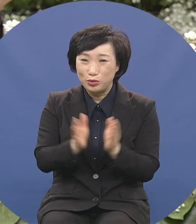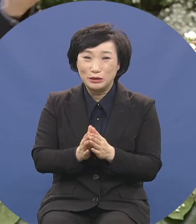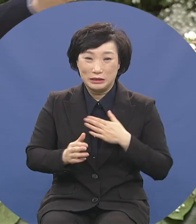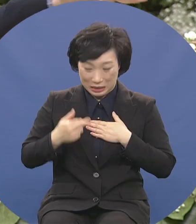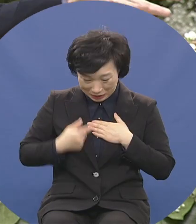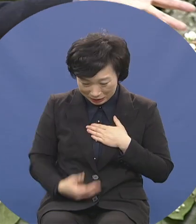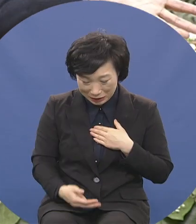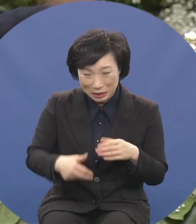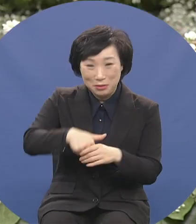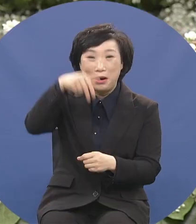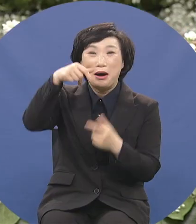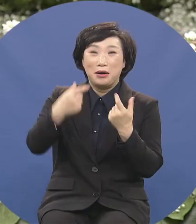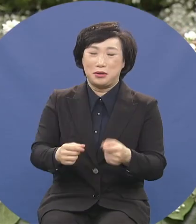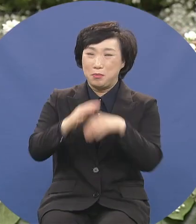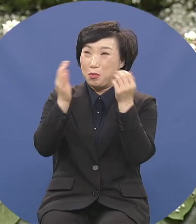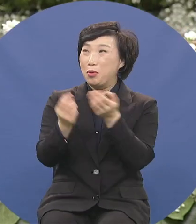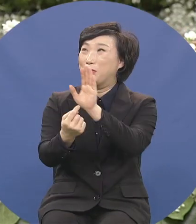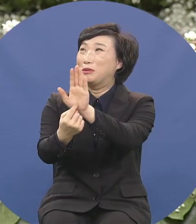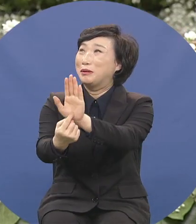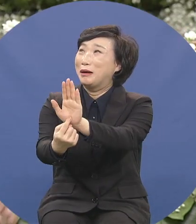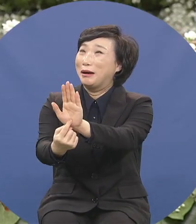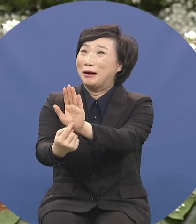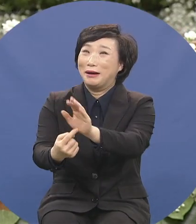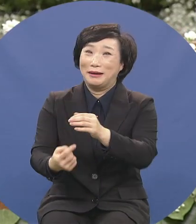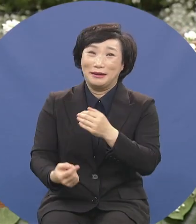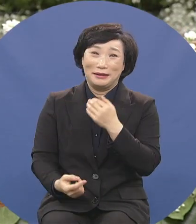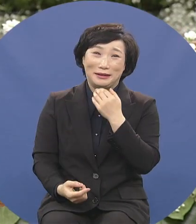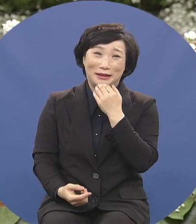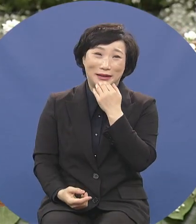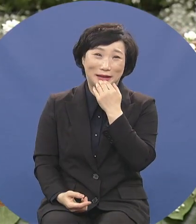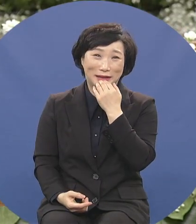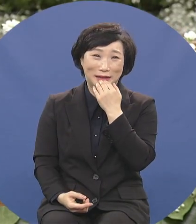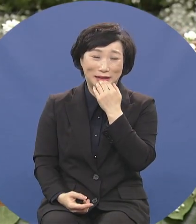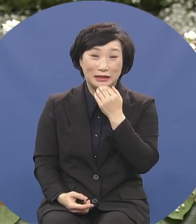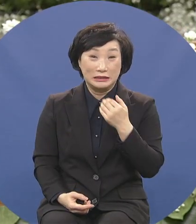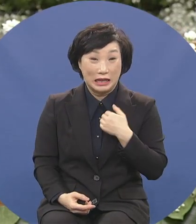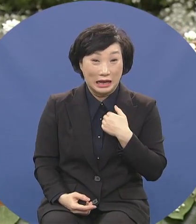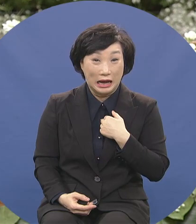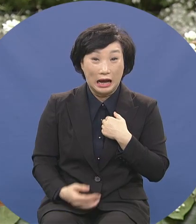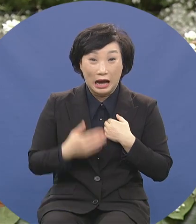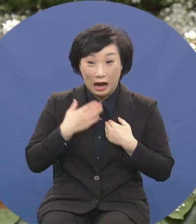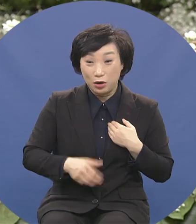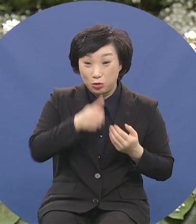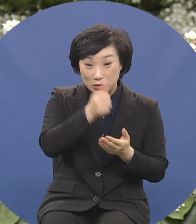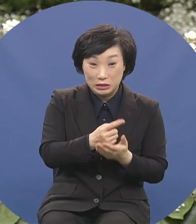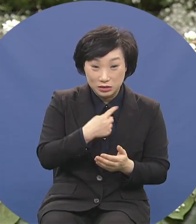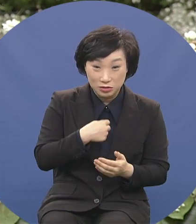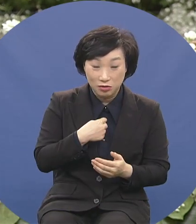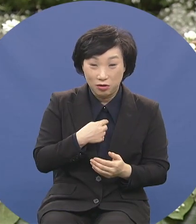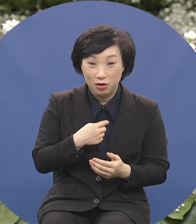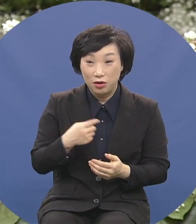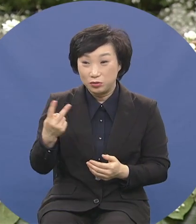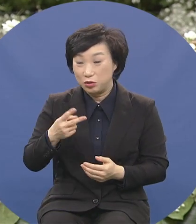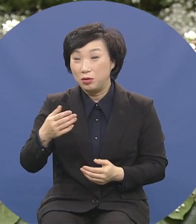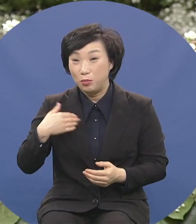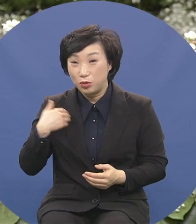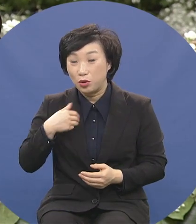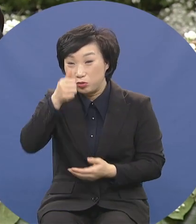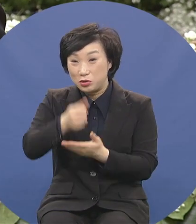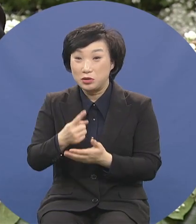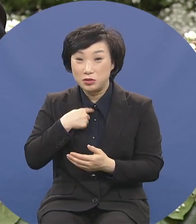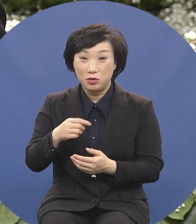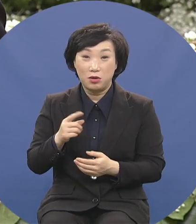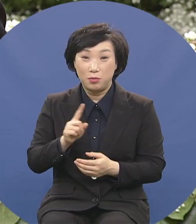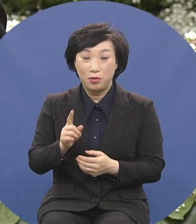다 드러났어. 내가 알고 지은 죄든 모르고 지은